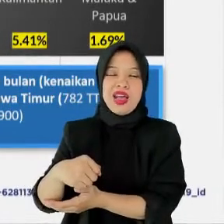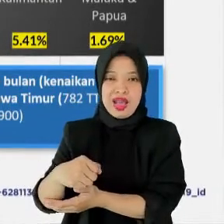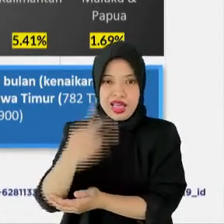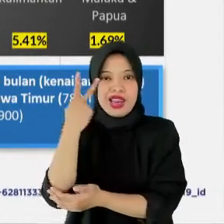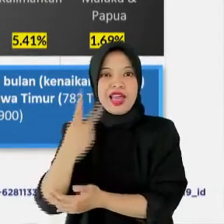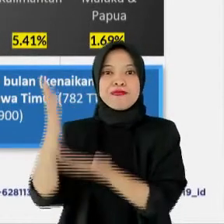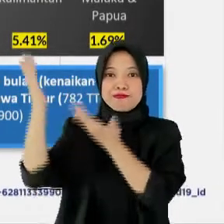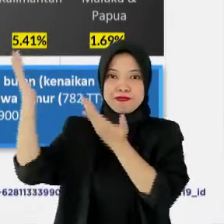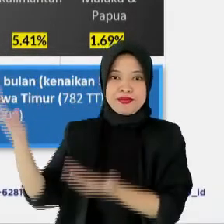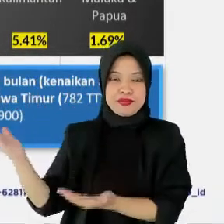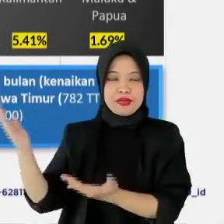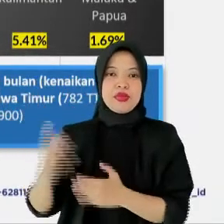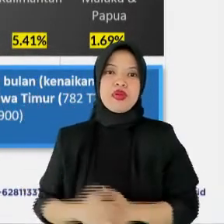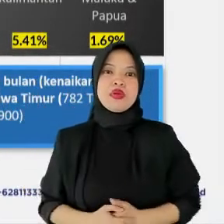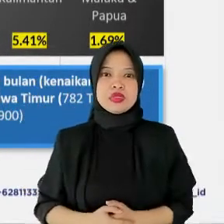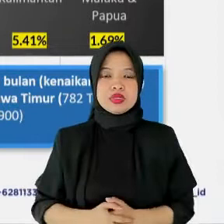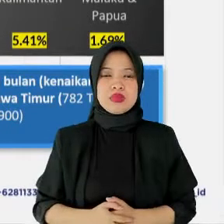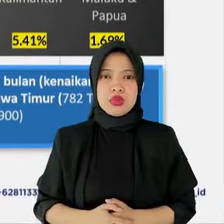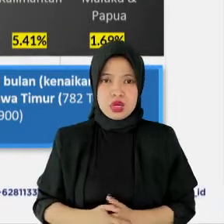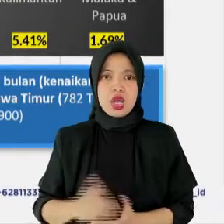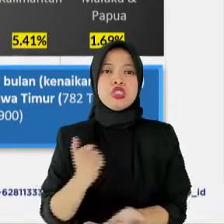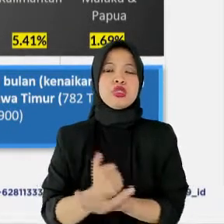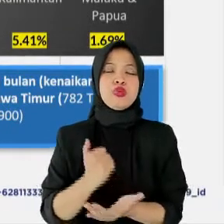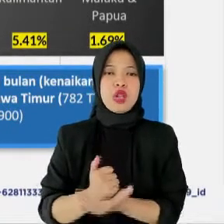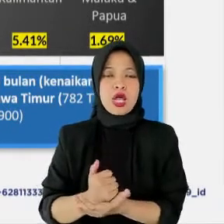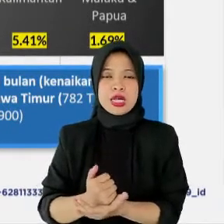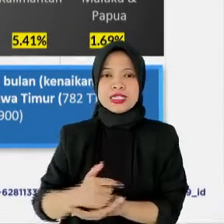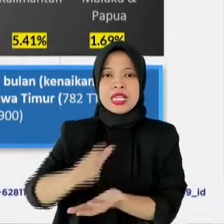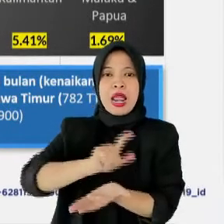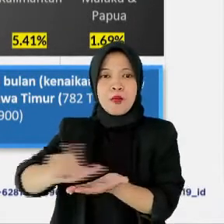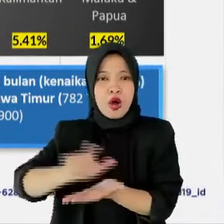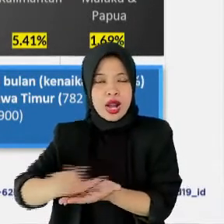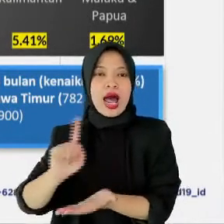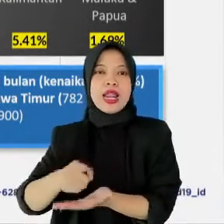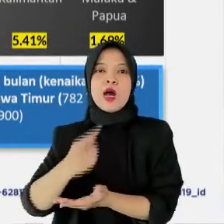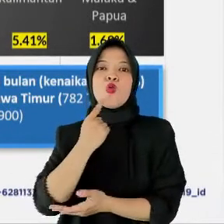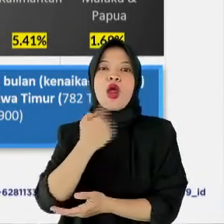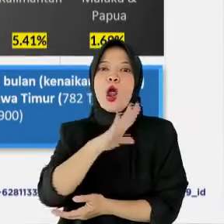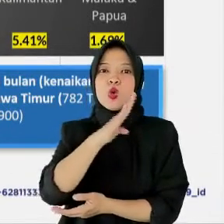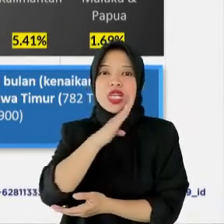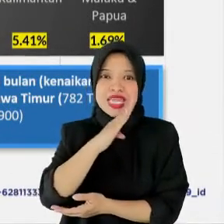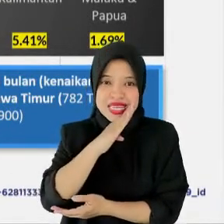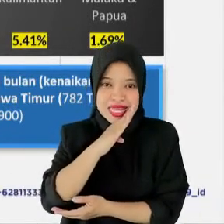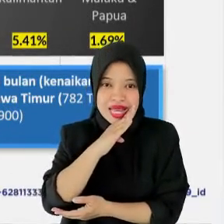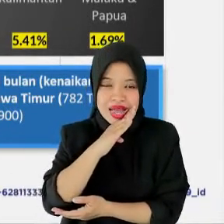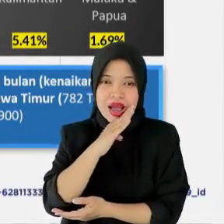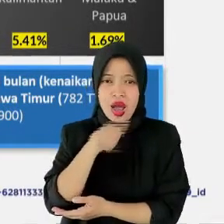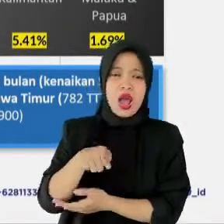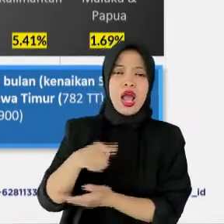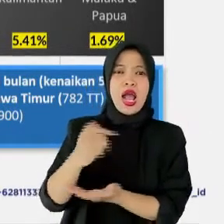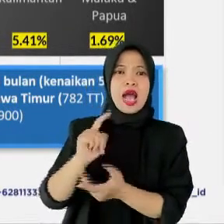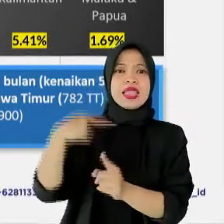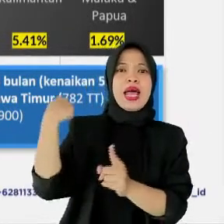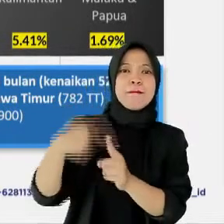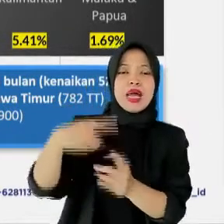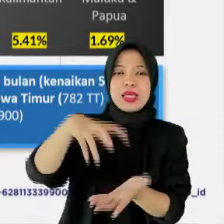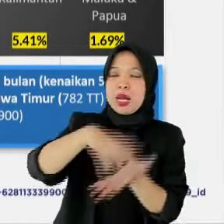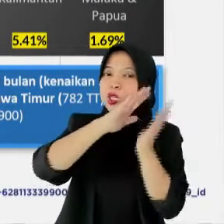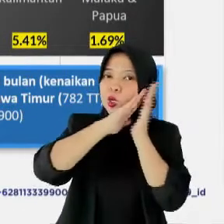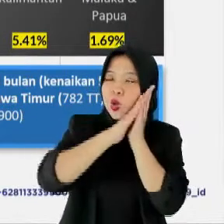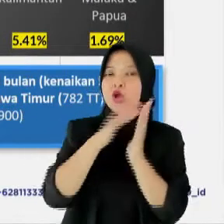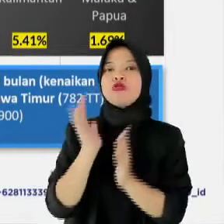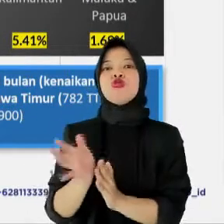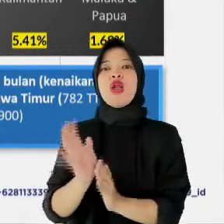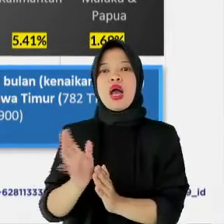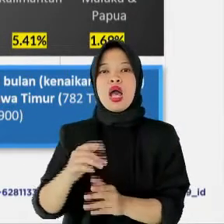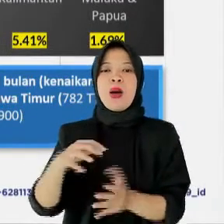lihat di sini, sebenarnya juga sudah dilakukan konversi tempat tidur yang warna kuning. Lagi-lagi kita lihat sudah dilakukan